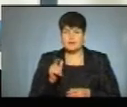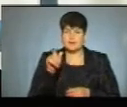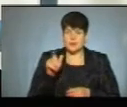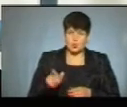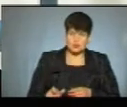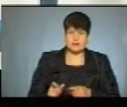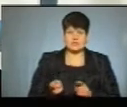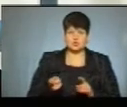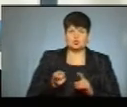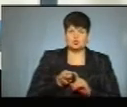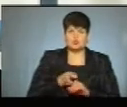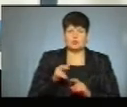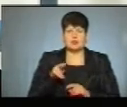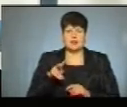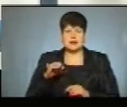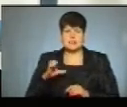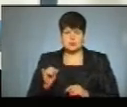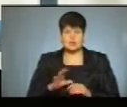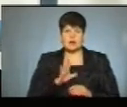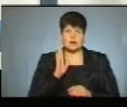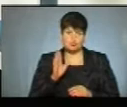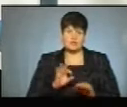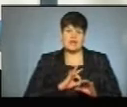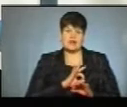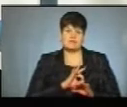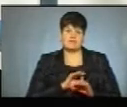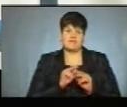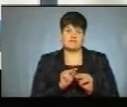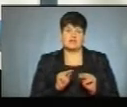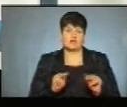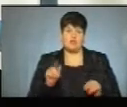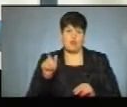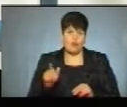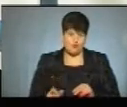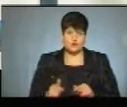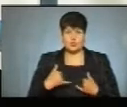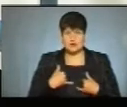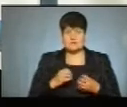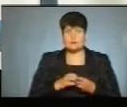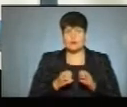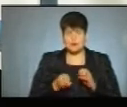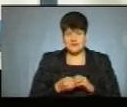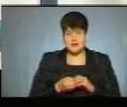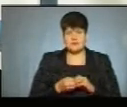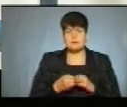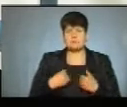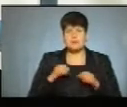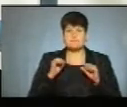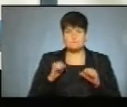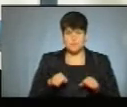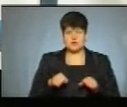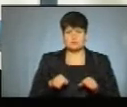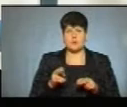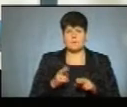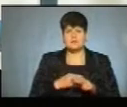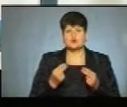якщо долучиться до Пласту і стане цим виховником, бо так, у нас проблема, як ми говорили, ми можемо обійтись без грошей,